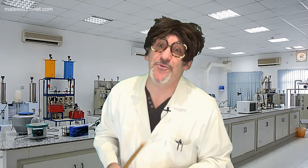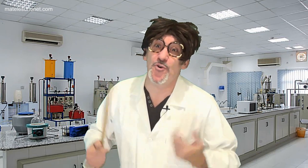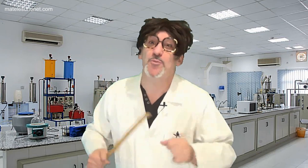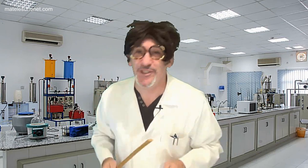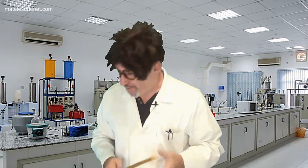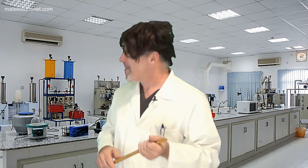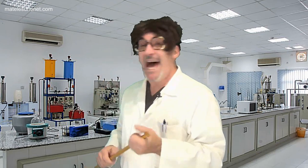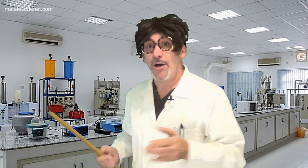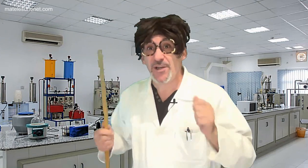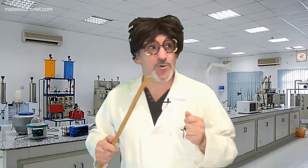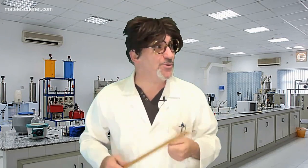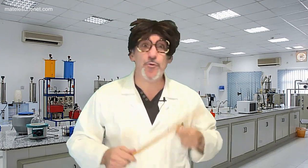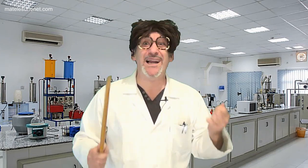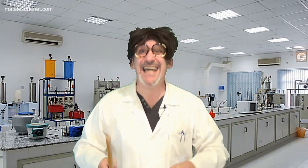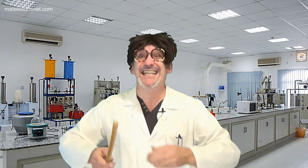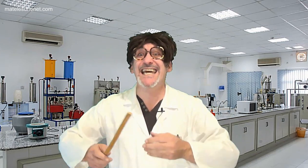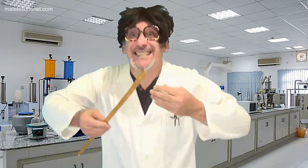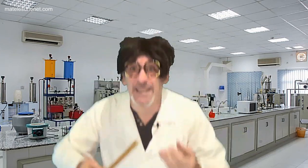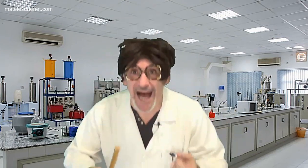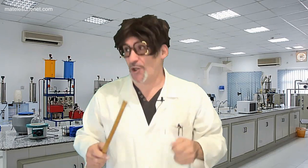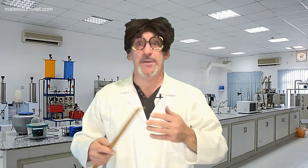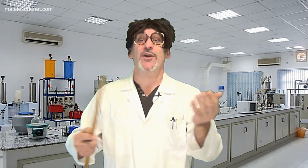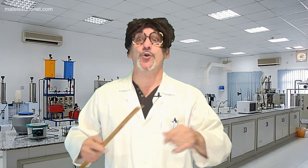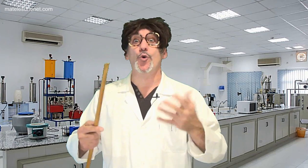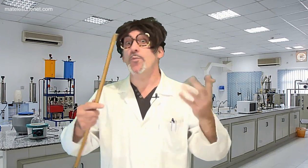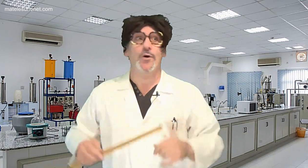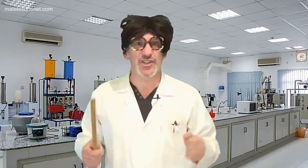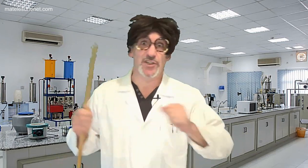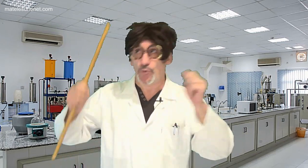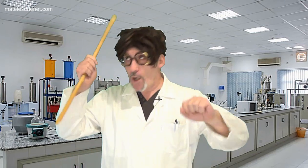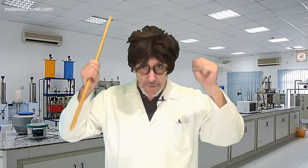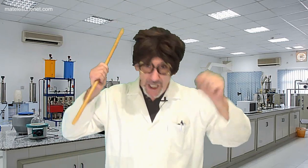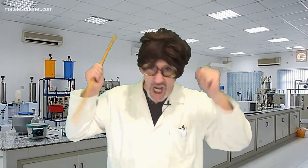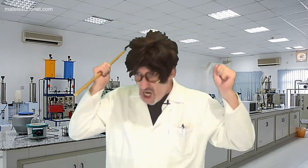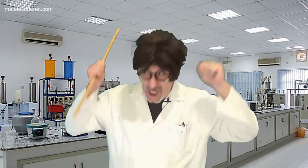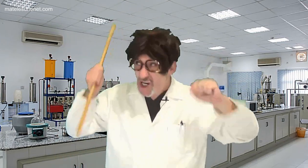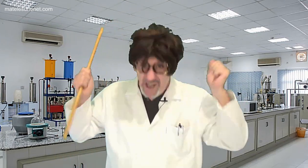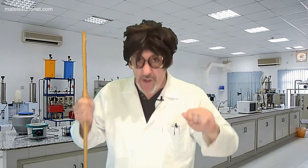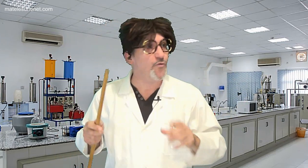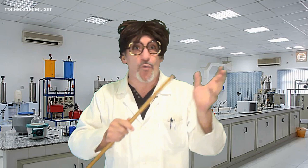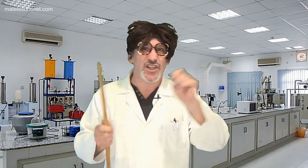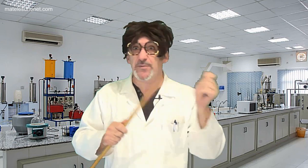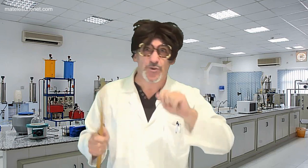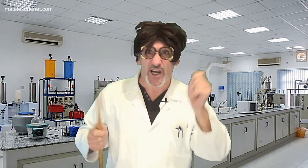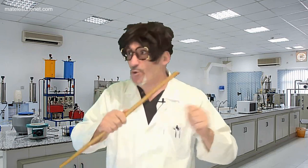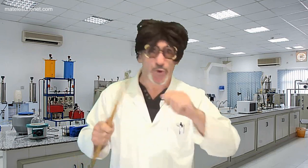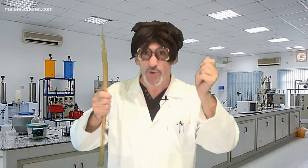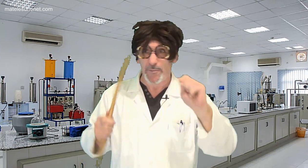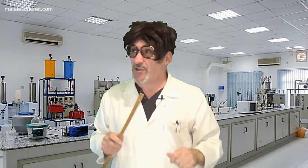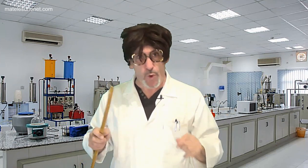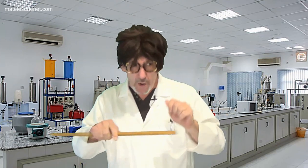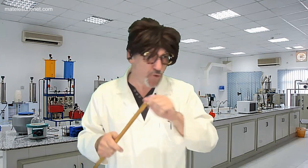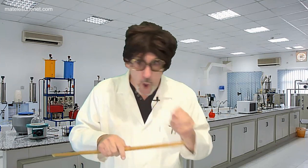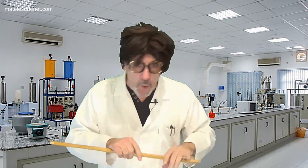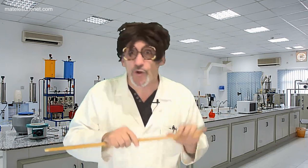sais, je fais plus vieux, on me le dit souvent. Alors, j'aimerais aujourd'hui vous parler des images. En ces périodes de troubles, les gilets jaunes, on voit des images sur les réseaux sociaux,